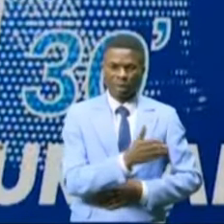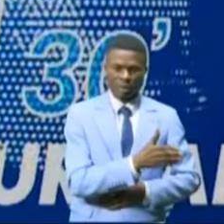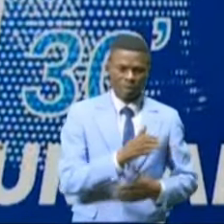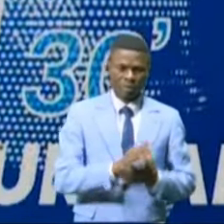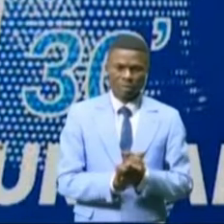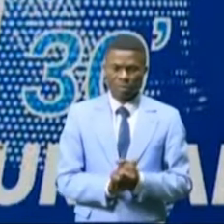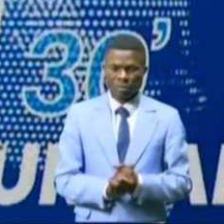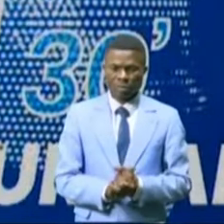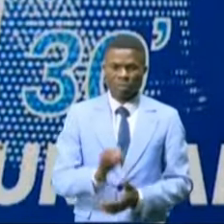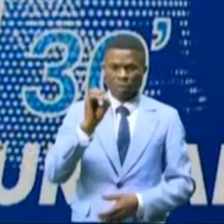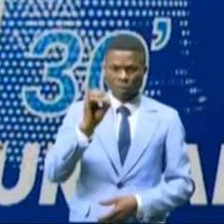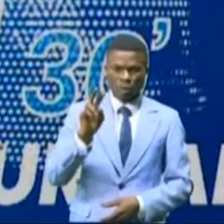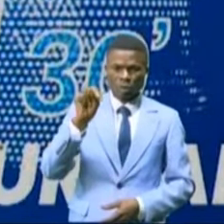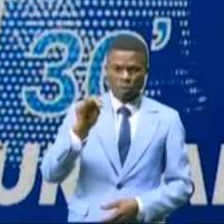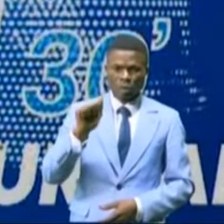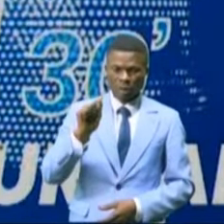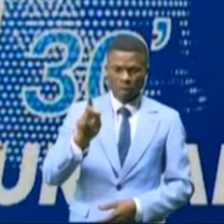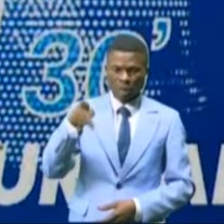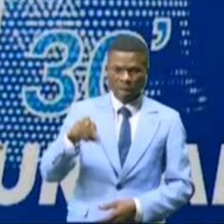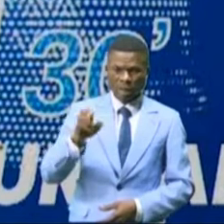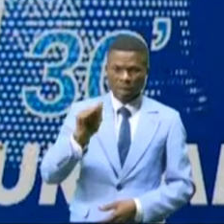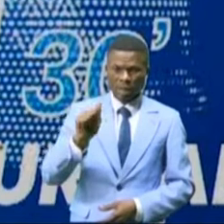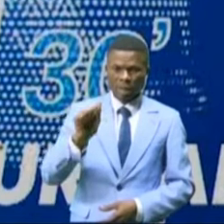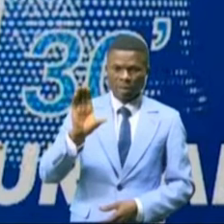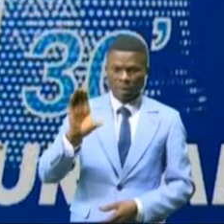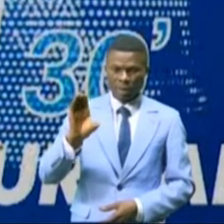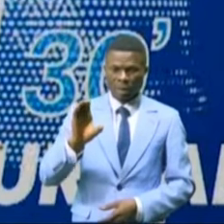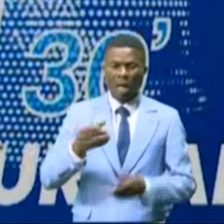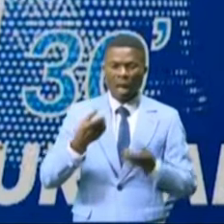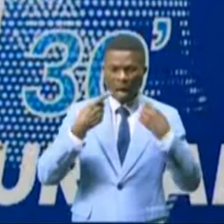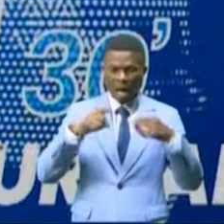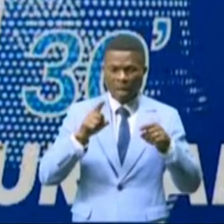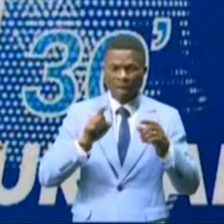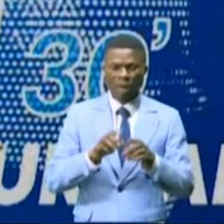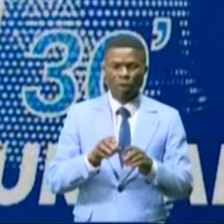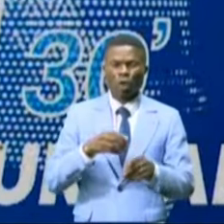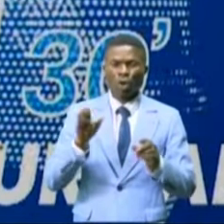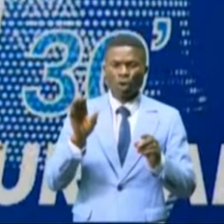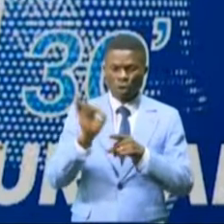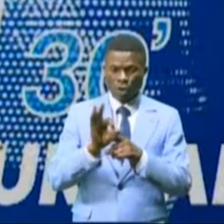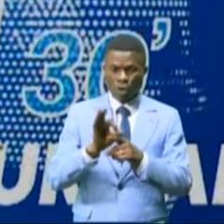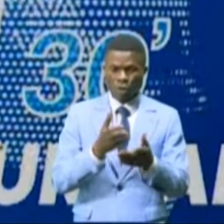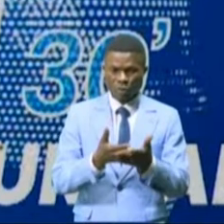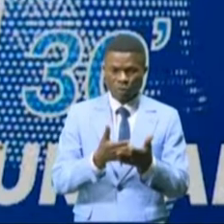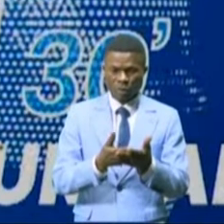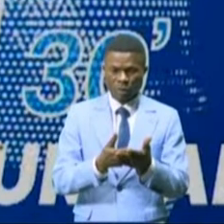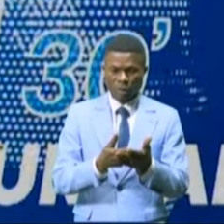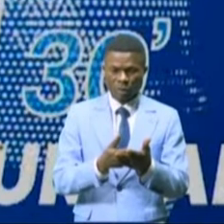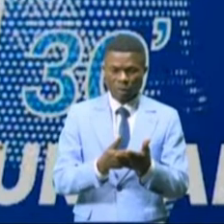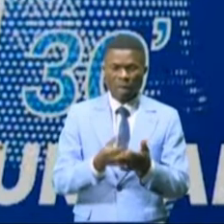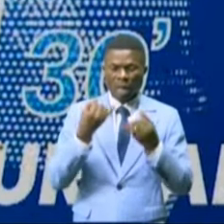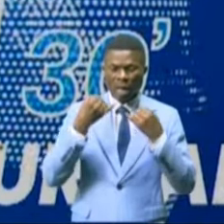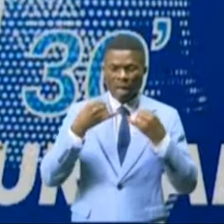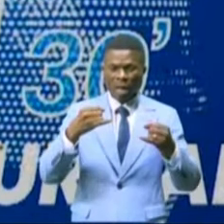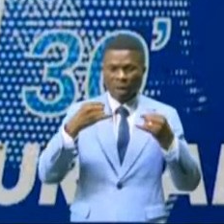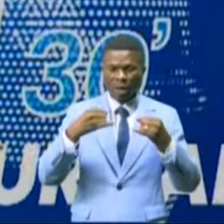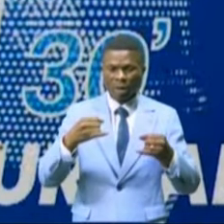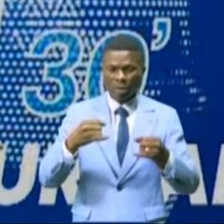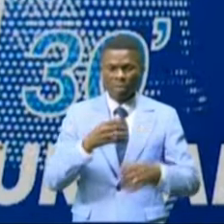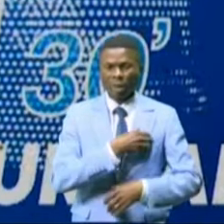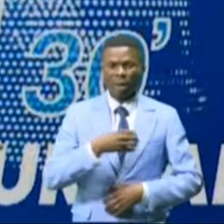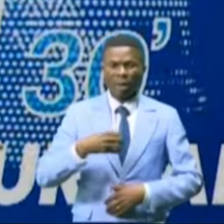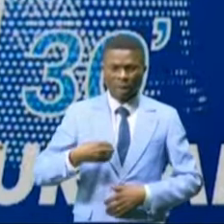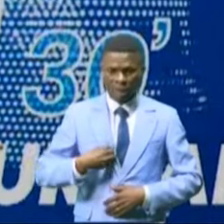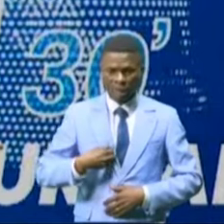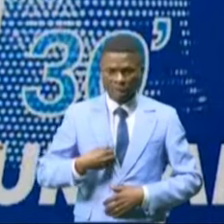puis, l'ONAPAC annonce une porte ouverte en son sein pour informer les